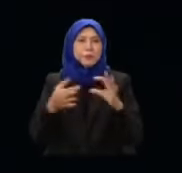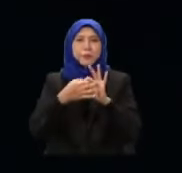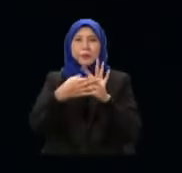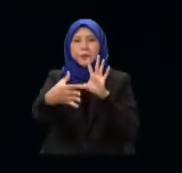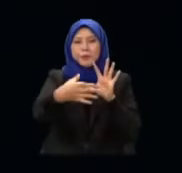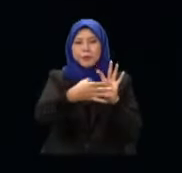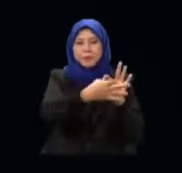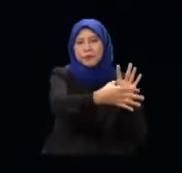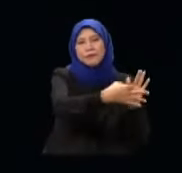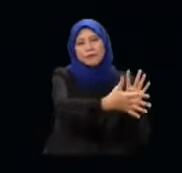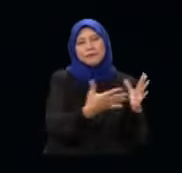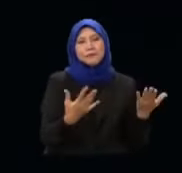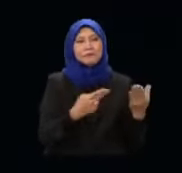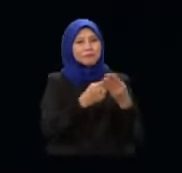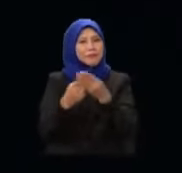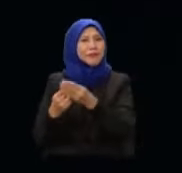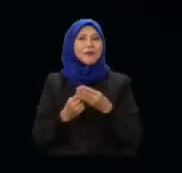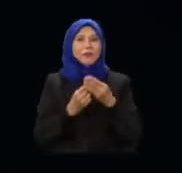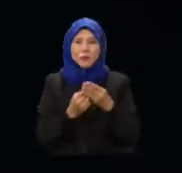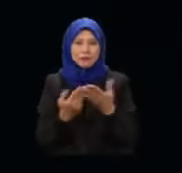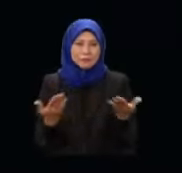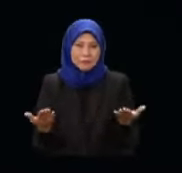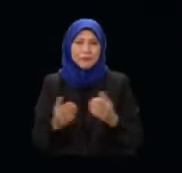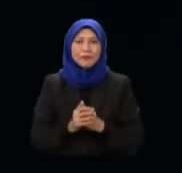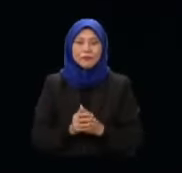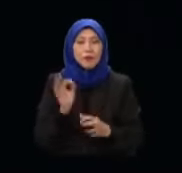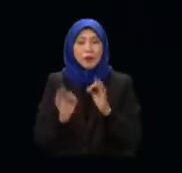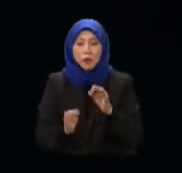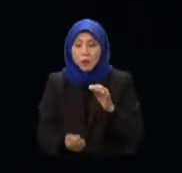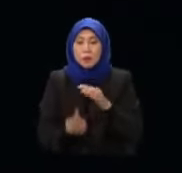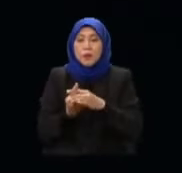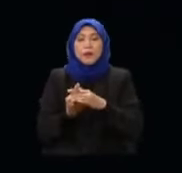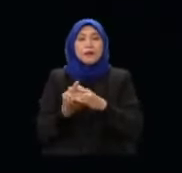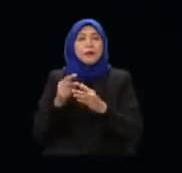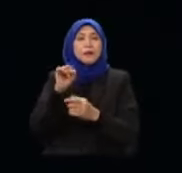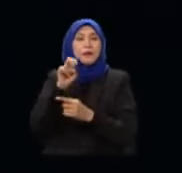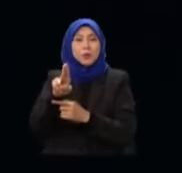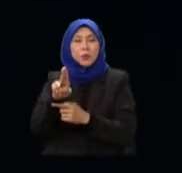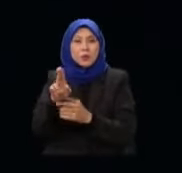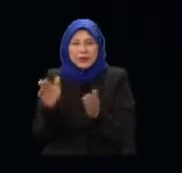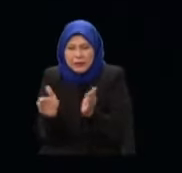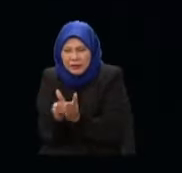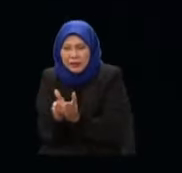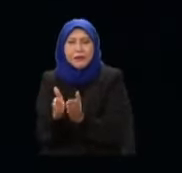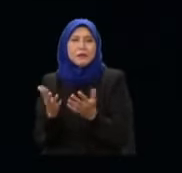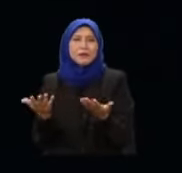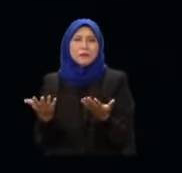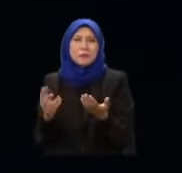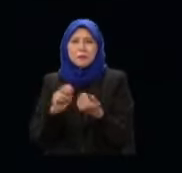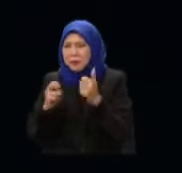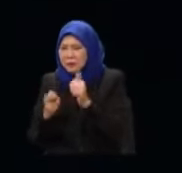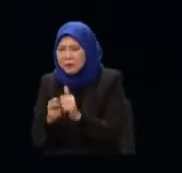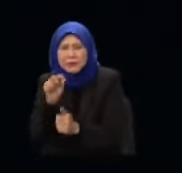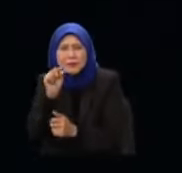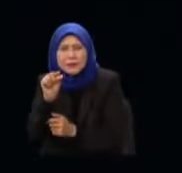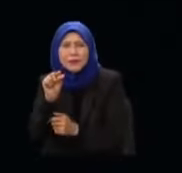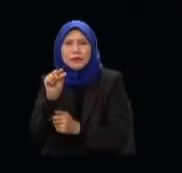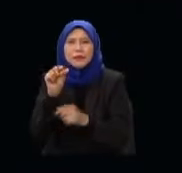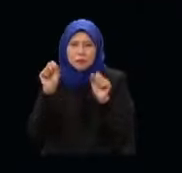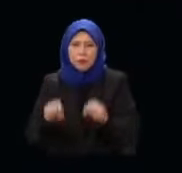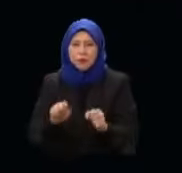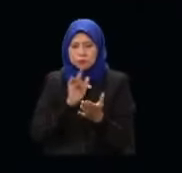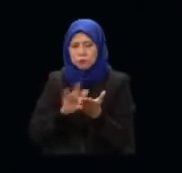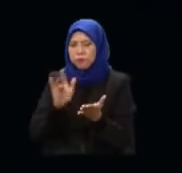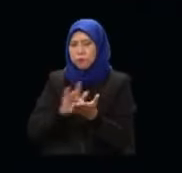masyarakat setempat yang ada contoh kalau isu kecil aja boleh dijadikan sebagai fire dan akhirnya fire.icu